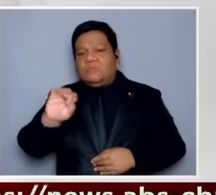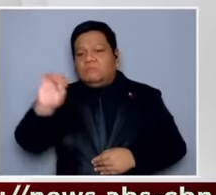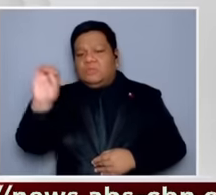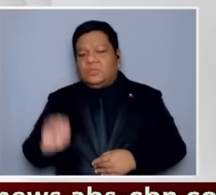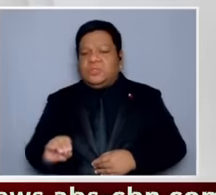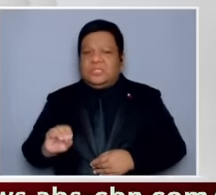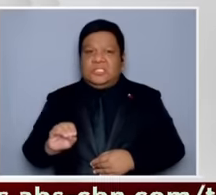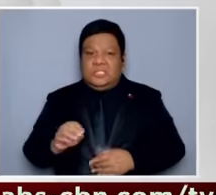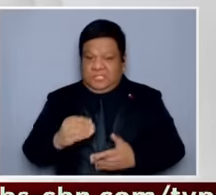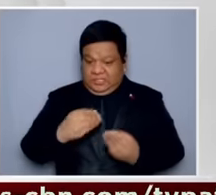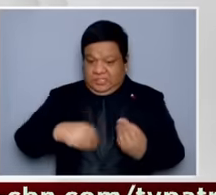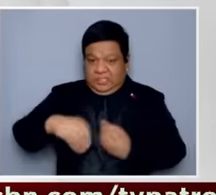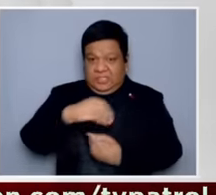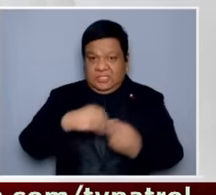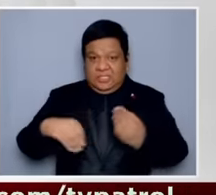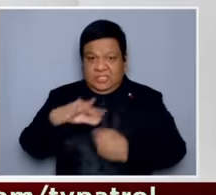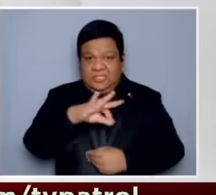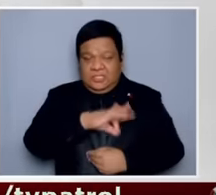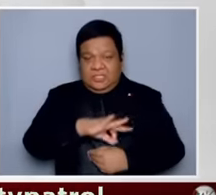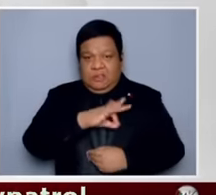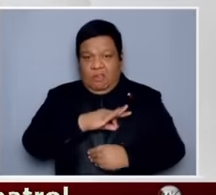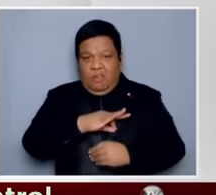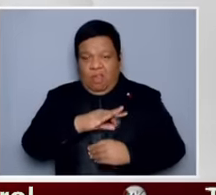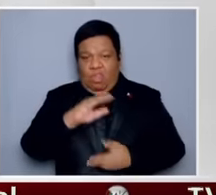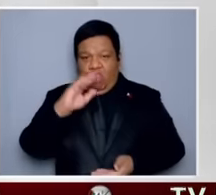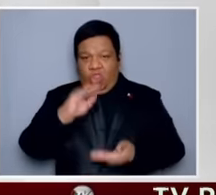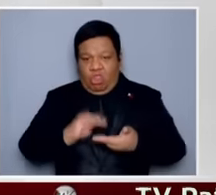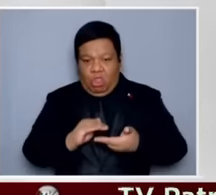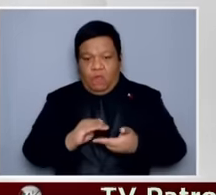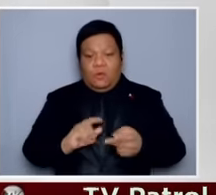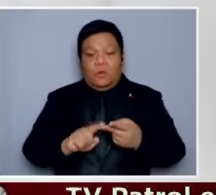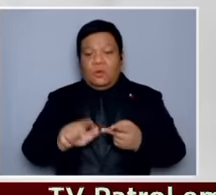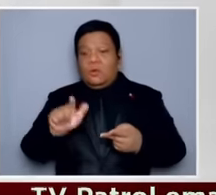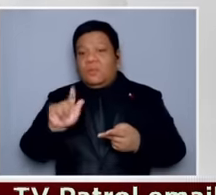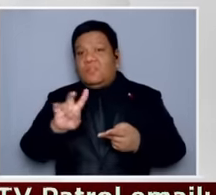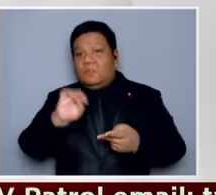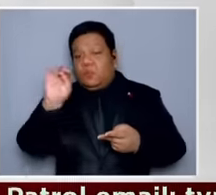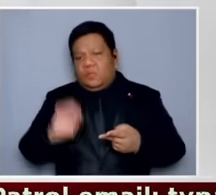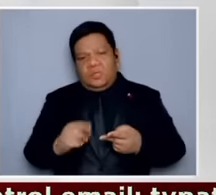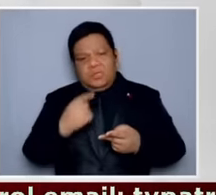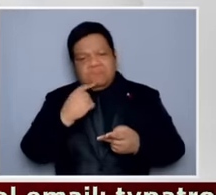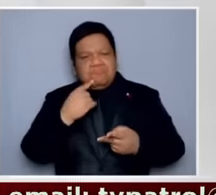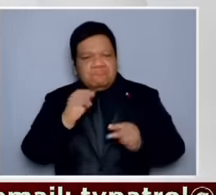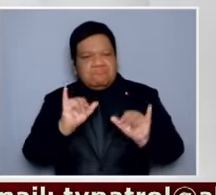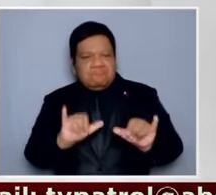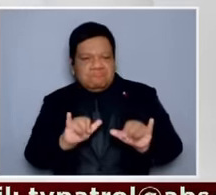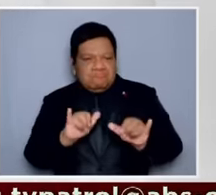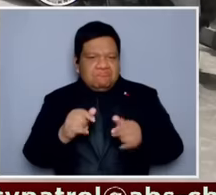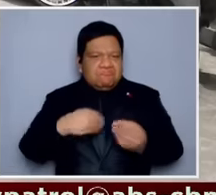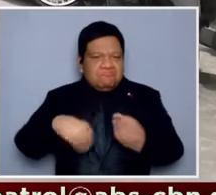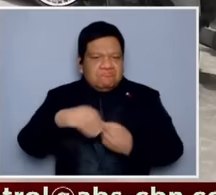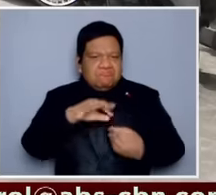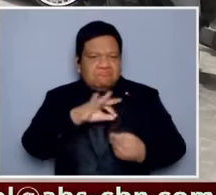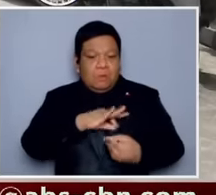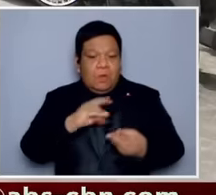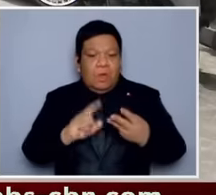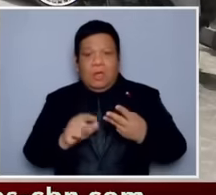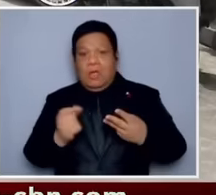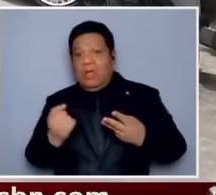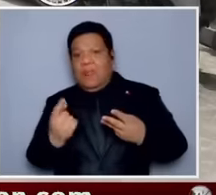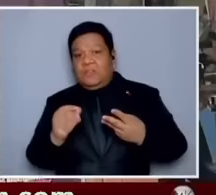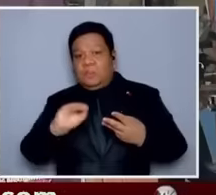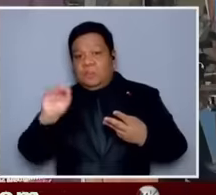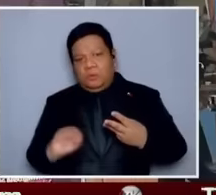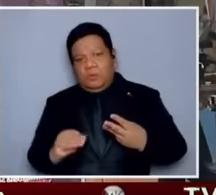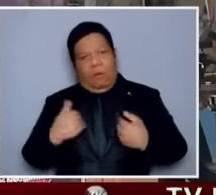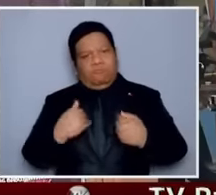bumaba ang kita nila, 27% ang pareho lang at 11.2% ang tumaas ang kita. Mas mataas naman